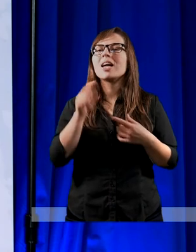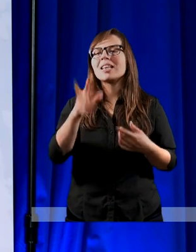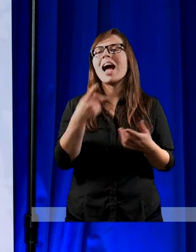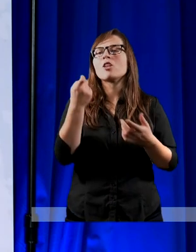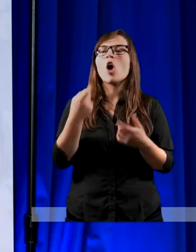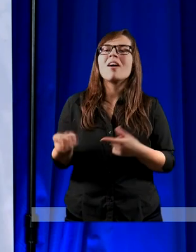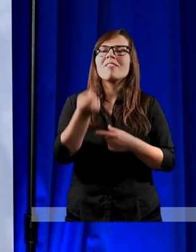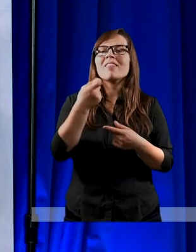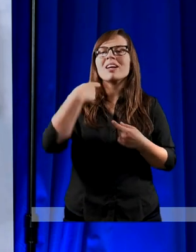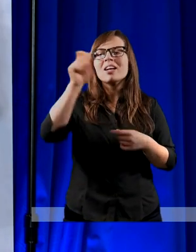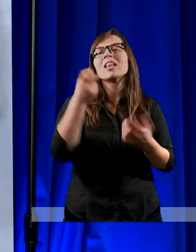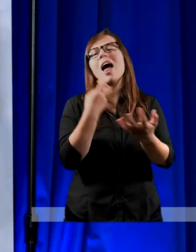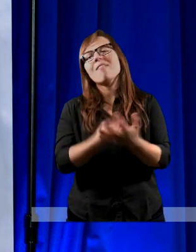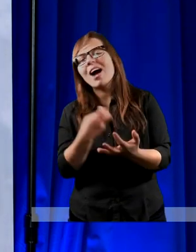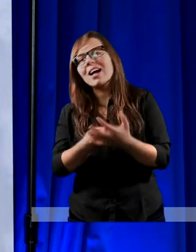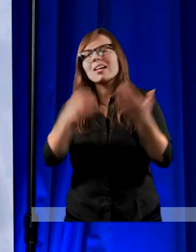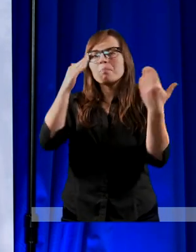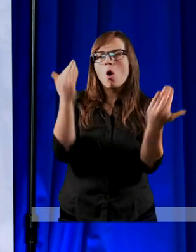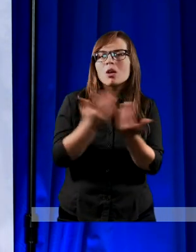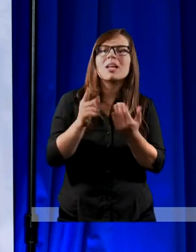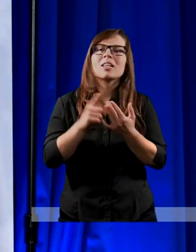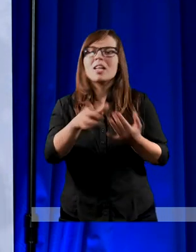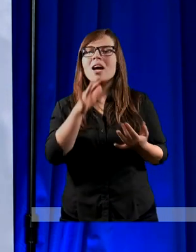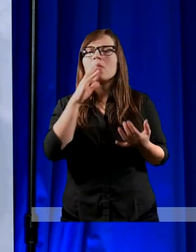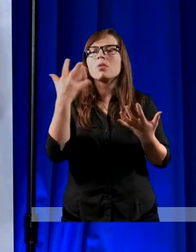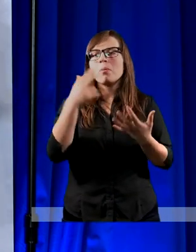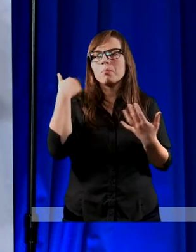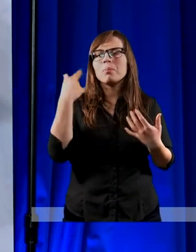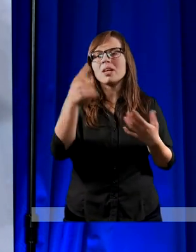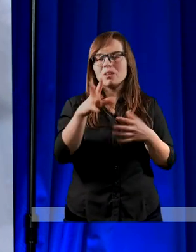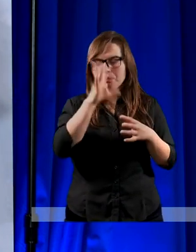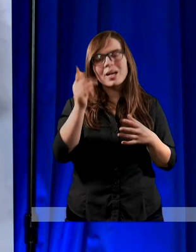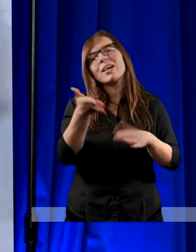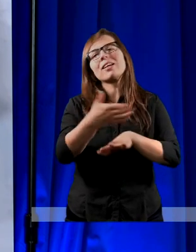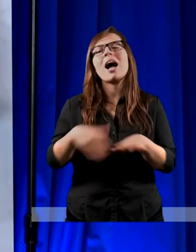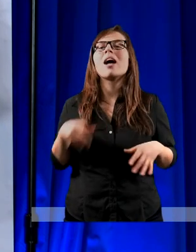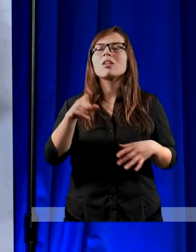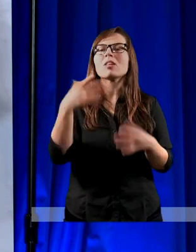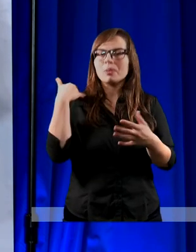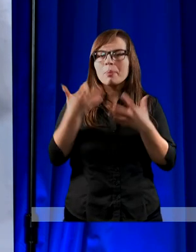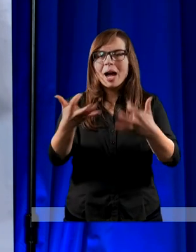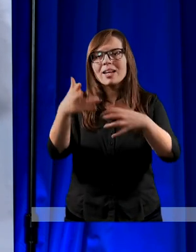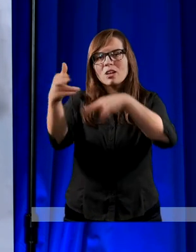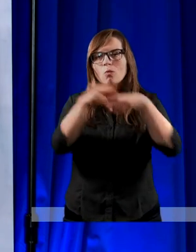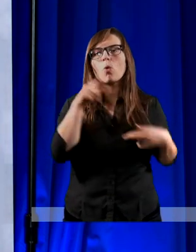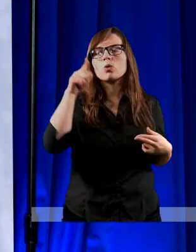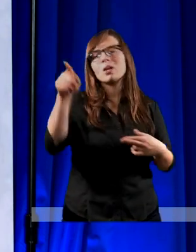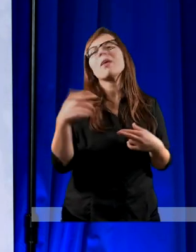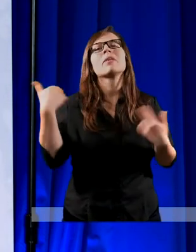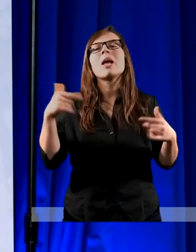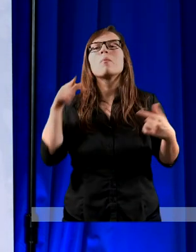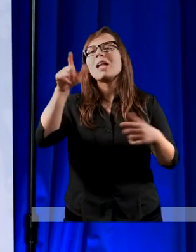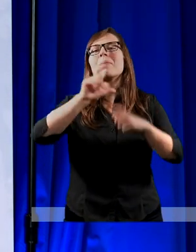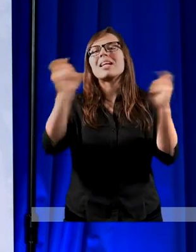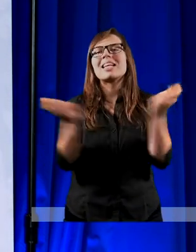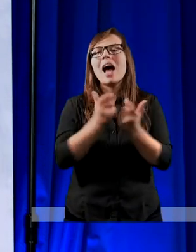taka troszeczkę wyprawa też ewangelizacyjna, poznawcza. Ja też byłem w Izraelu raz, ujął mnie ten kraj i z chęcią bym tam wrócił. Akurat byłem